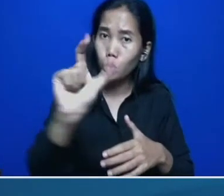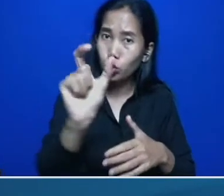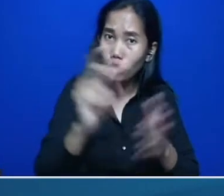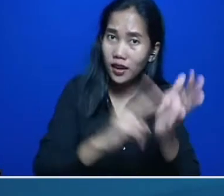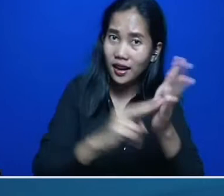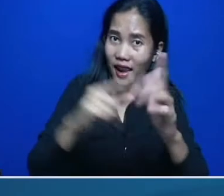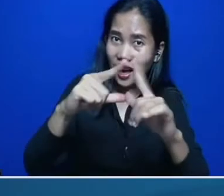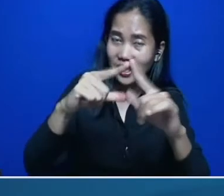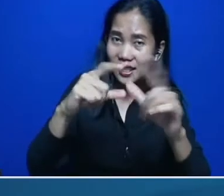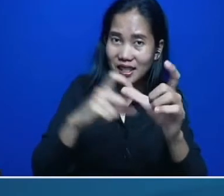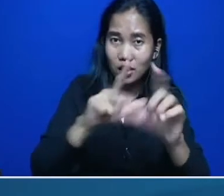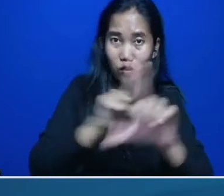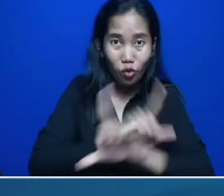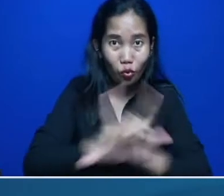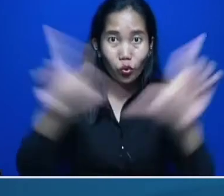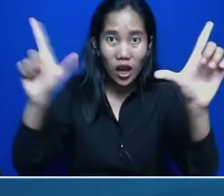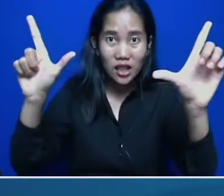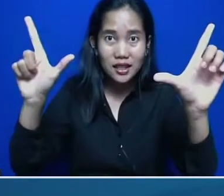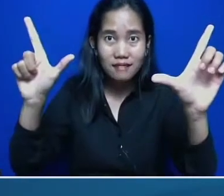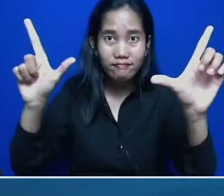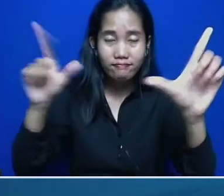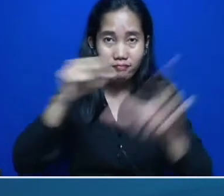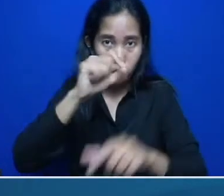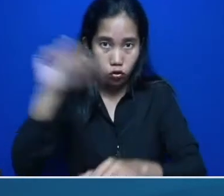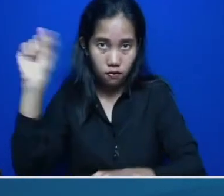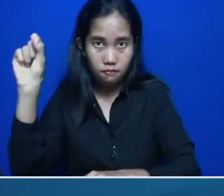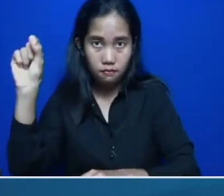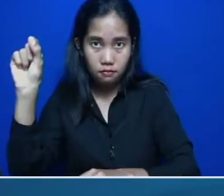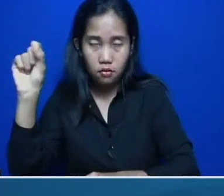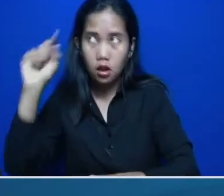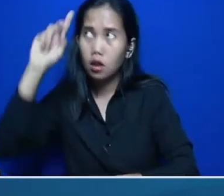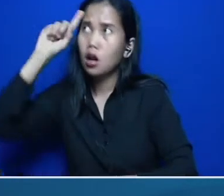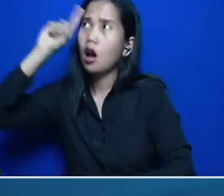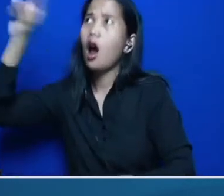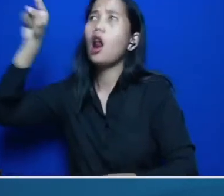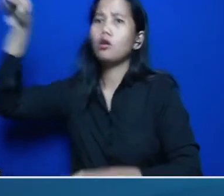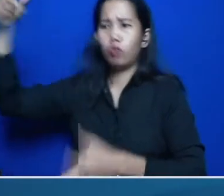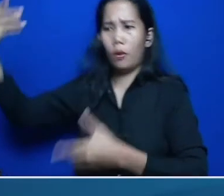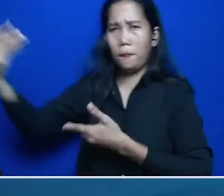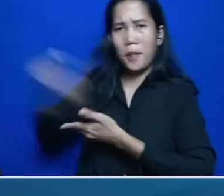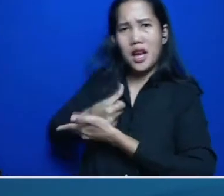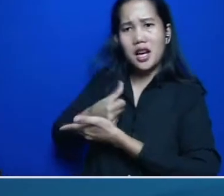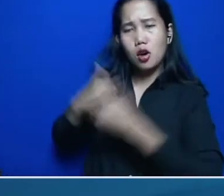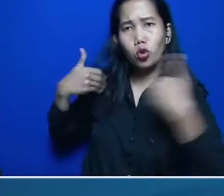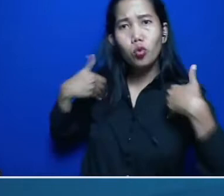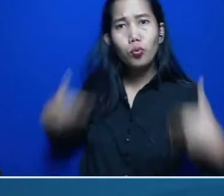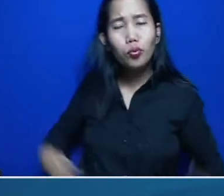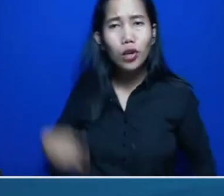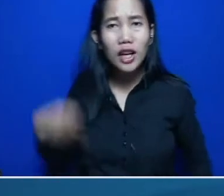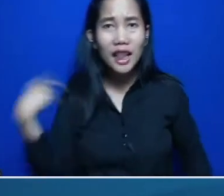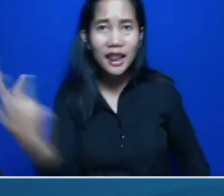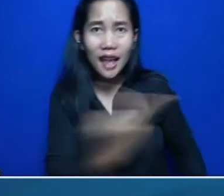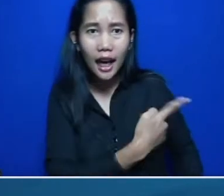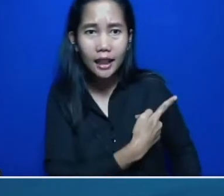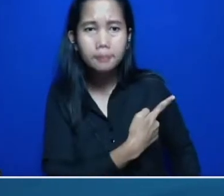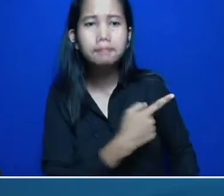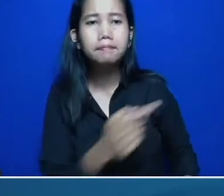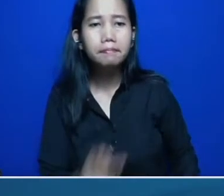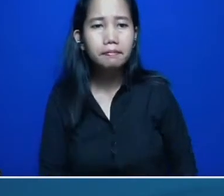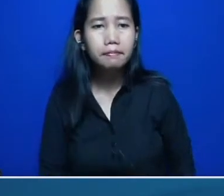kamu telah dibeli jadi bapak ibu saudara adik-adik sekalian